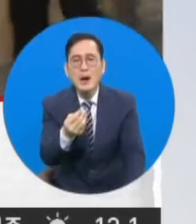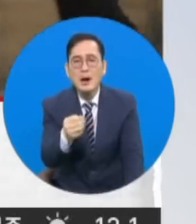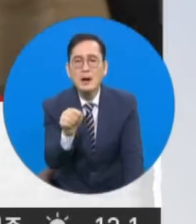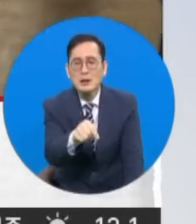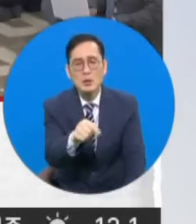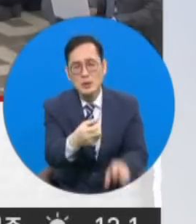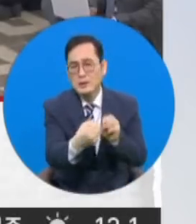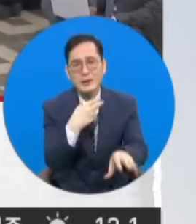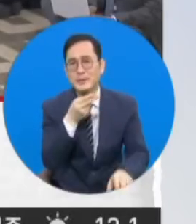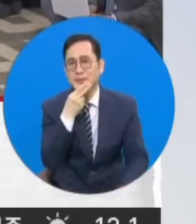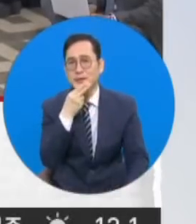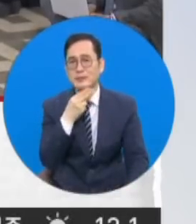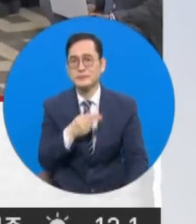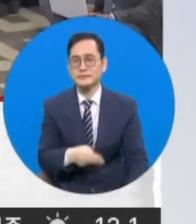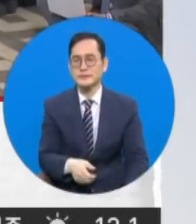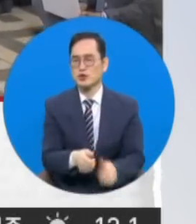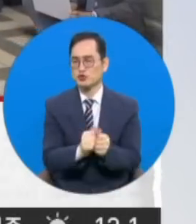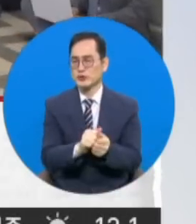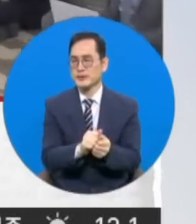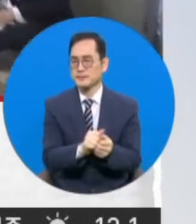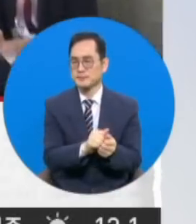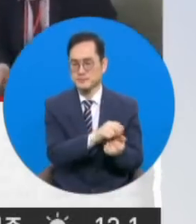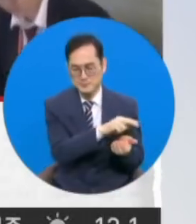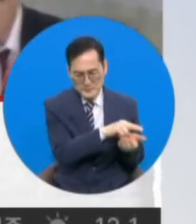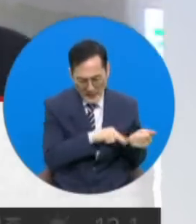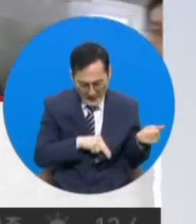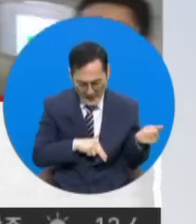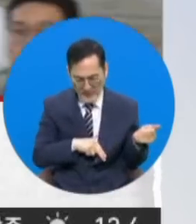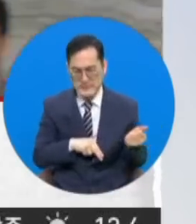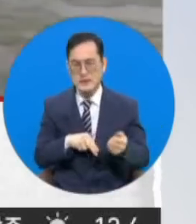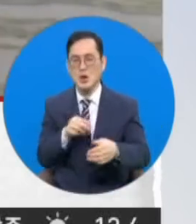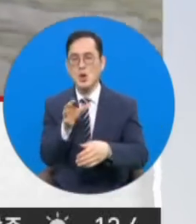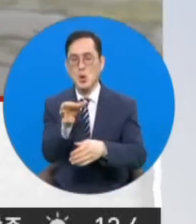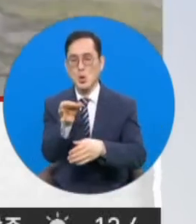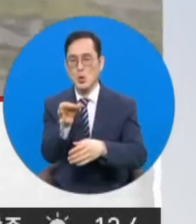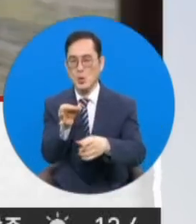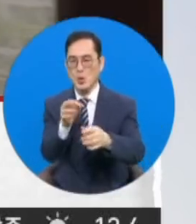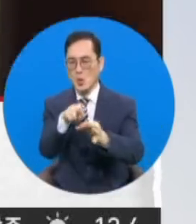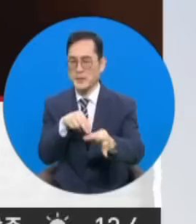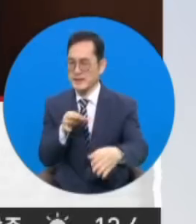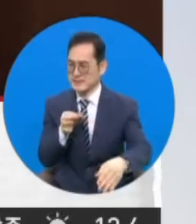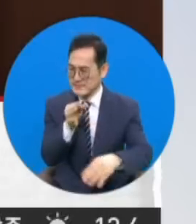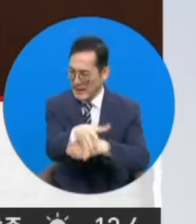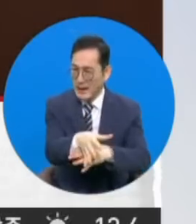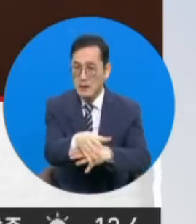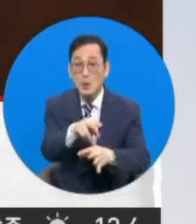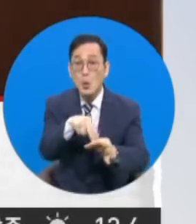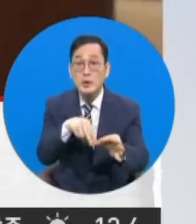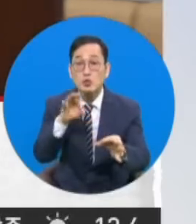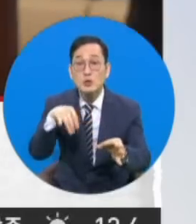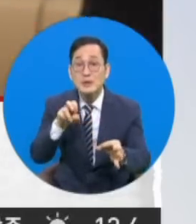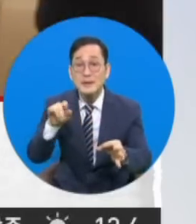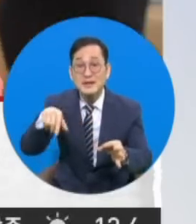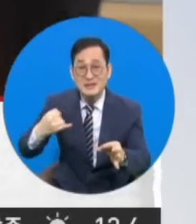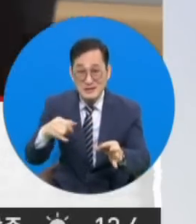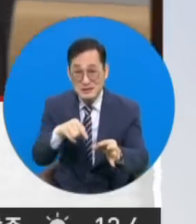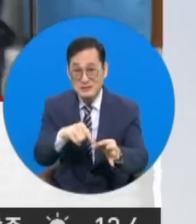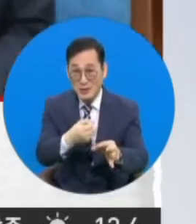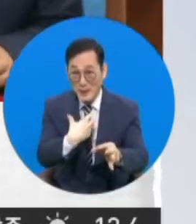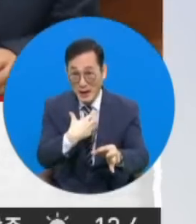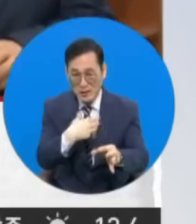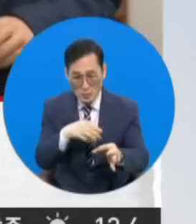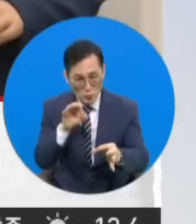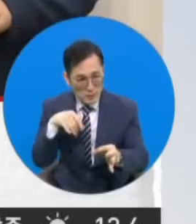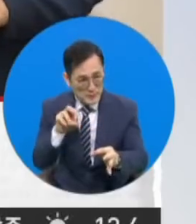그때 주식을 팔아 가지고 코인을 샀어요 근데 그 코인이 리믹스인지도 불분명해요 왜냐면 그 좋은 점과 위믹스가